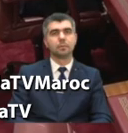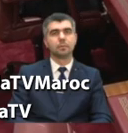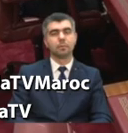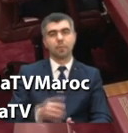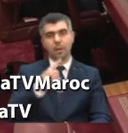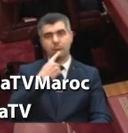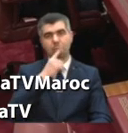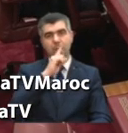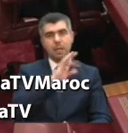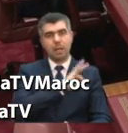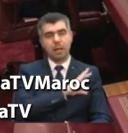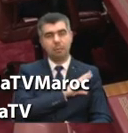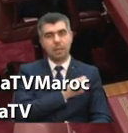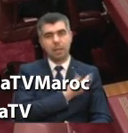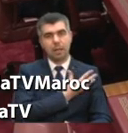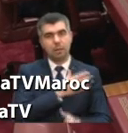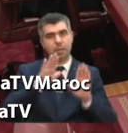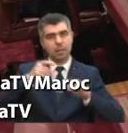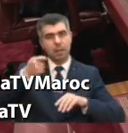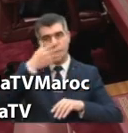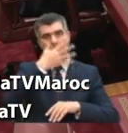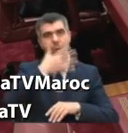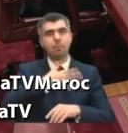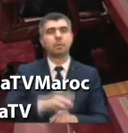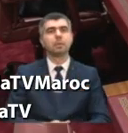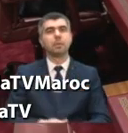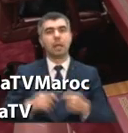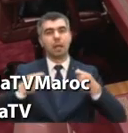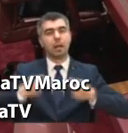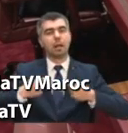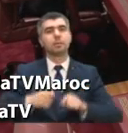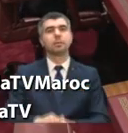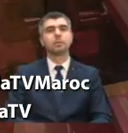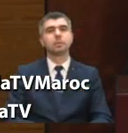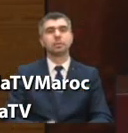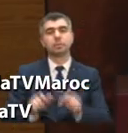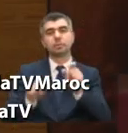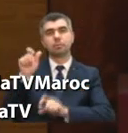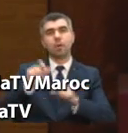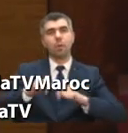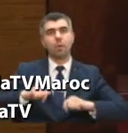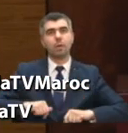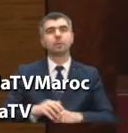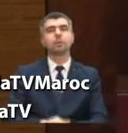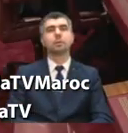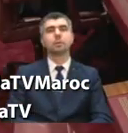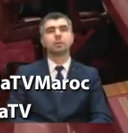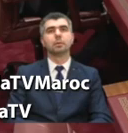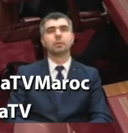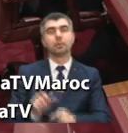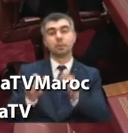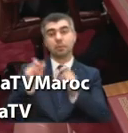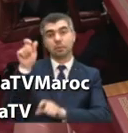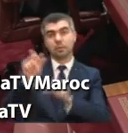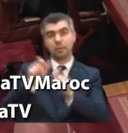بسم الله الرحمن الرحيم، الصلاة والسلام على أشرف المرسلين، سيد الرئيس المحترم، سيدة الوزيران المحترمان، سيدات